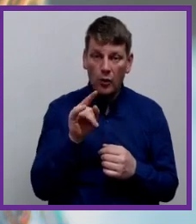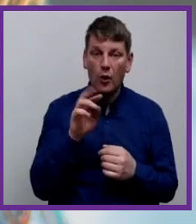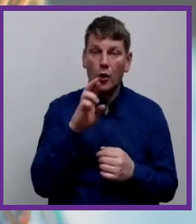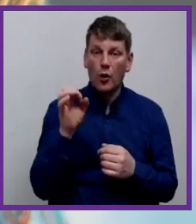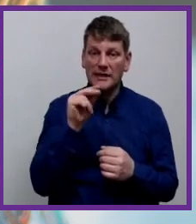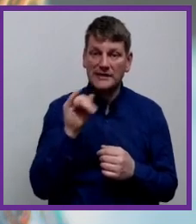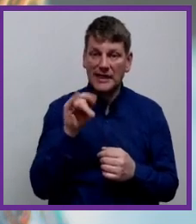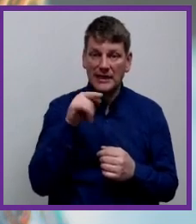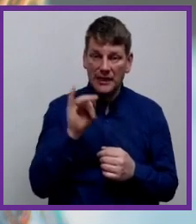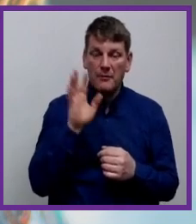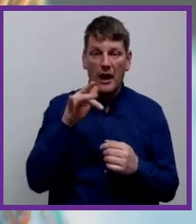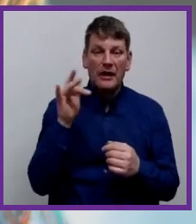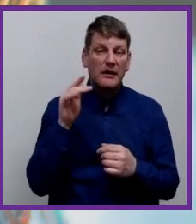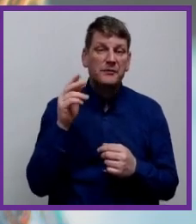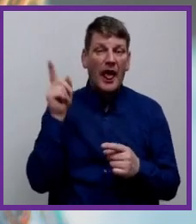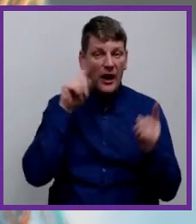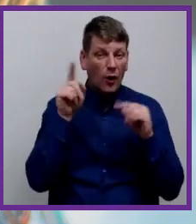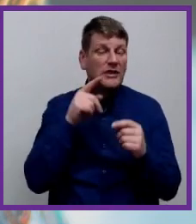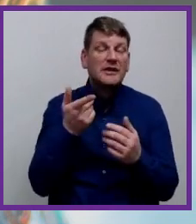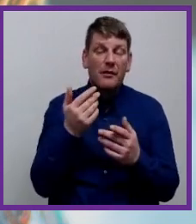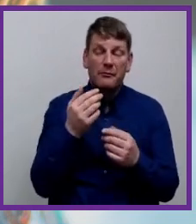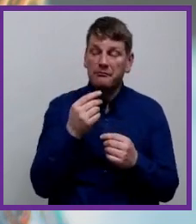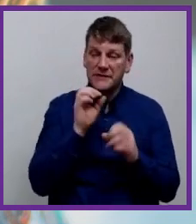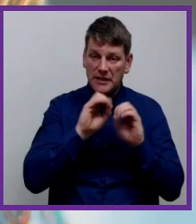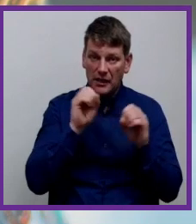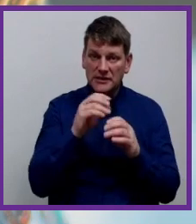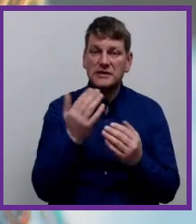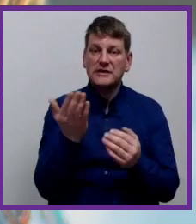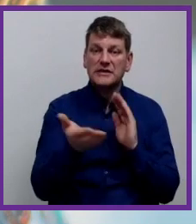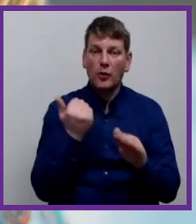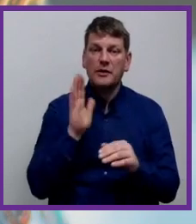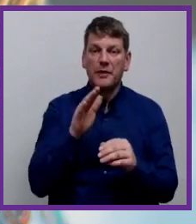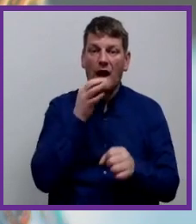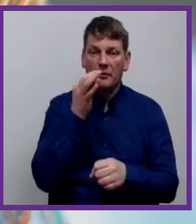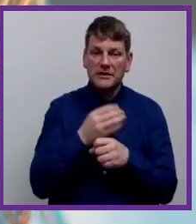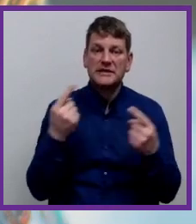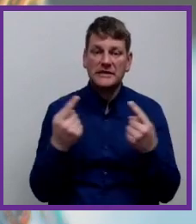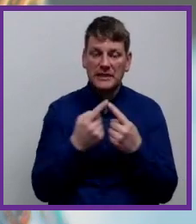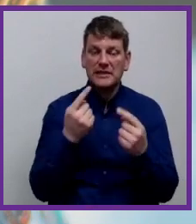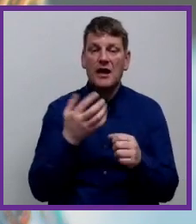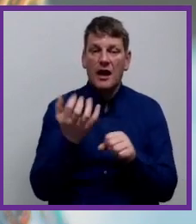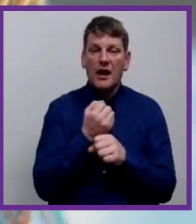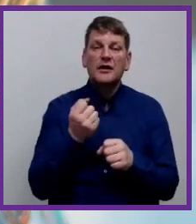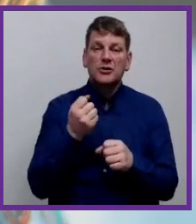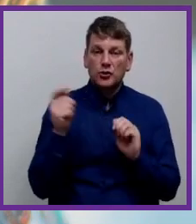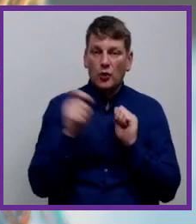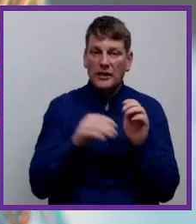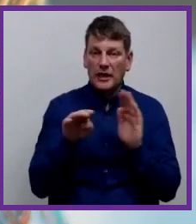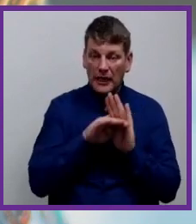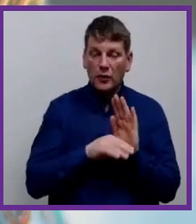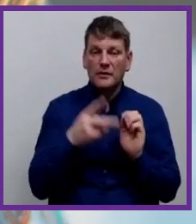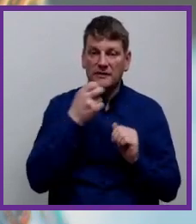erotiskajiem stāstiem sauca pie atbildības toreiz par sodu, saskaņā ar sodu likumu 281.